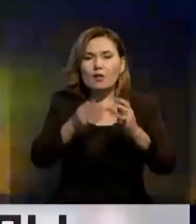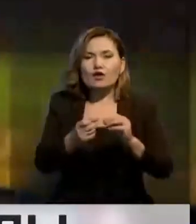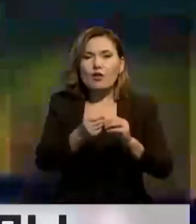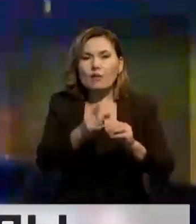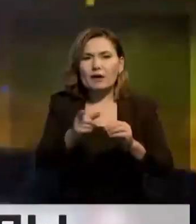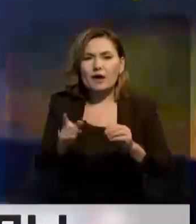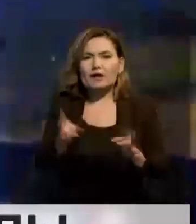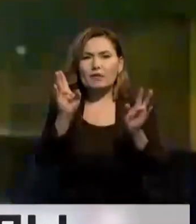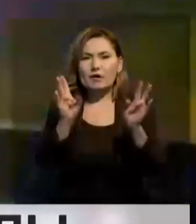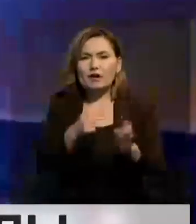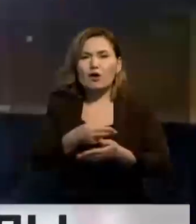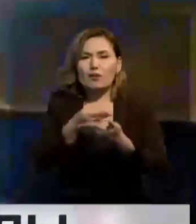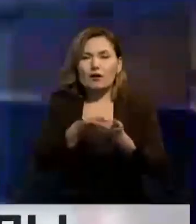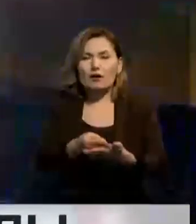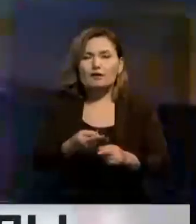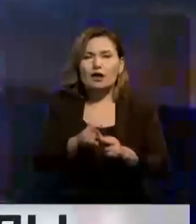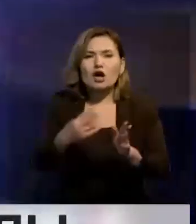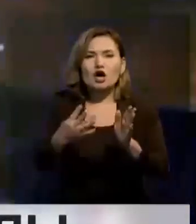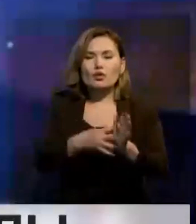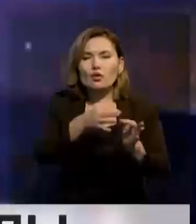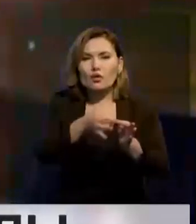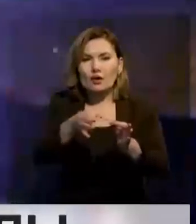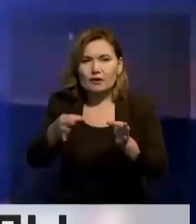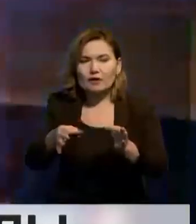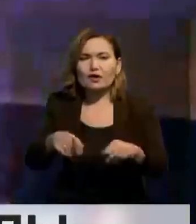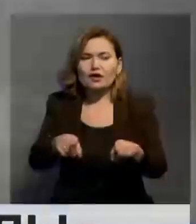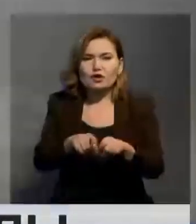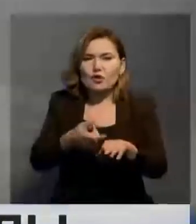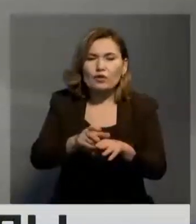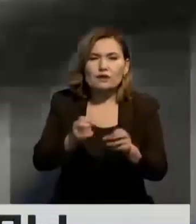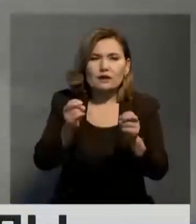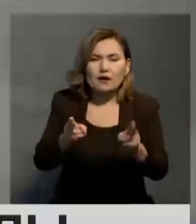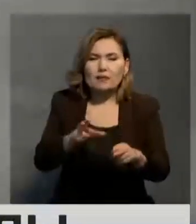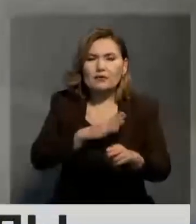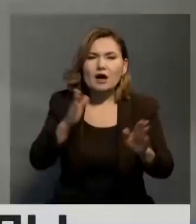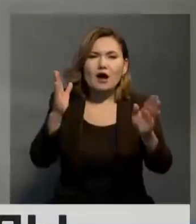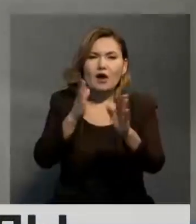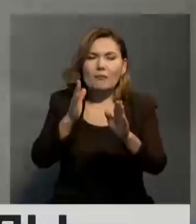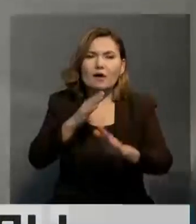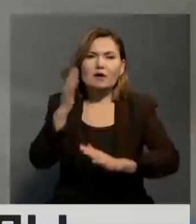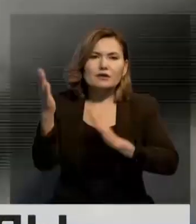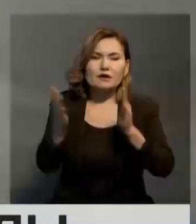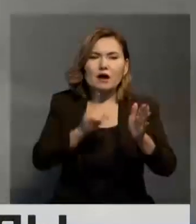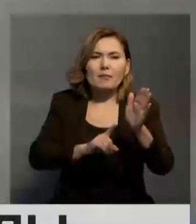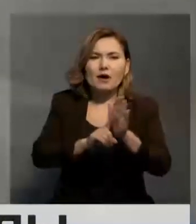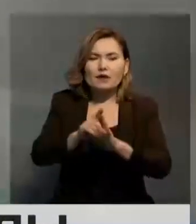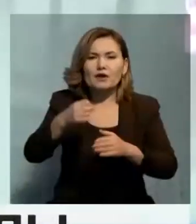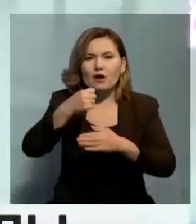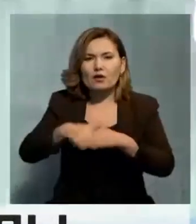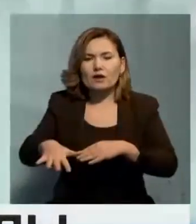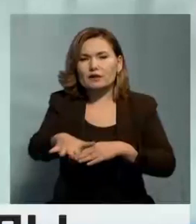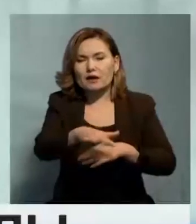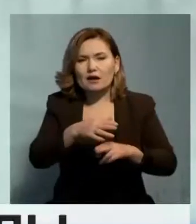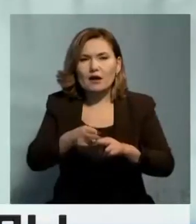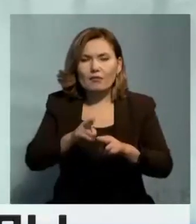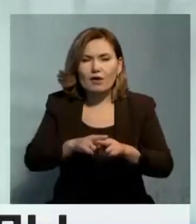шекті. 9 штаттың миллиондаған тұрғынына қауіп төніп тұр. Күн райының қолайсыздығынан әсіресе Лузиана, орталық Миссисипи және Алабама